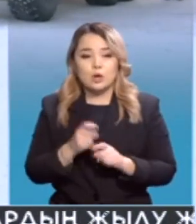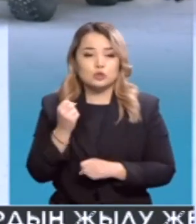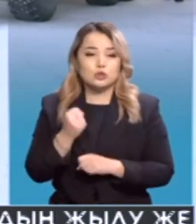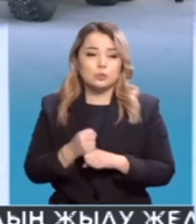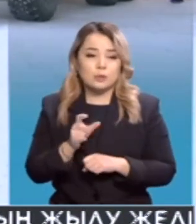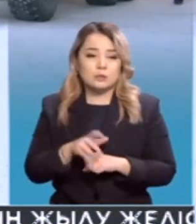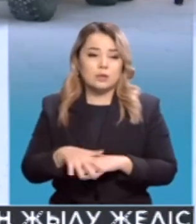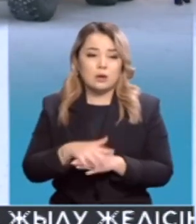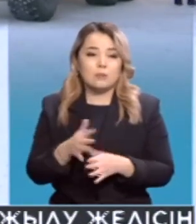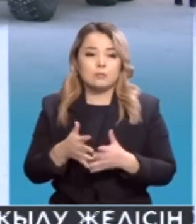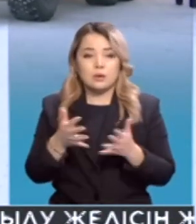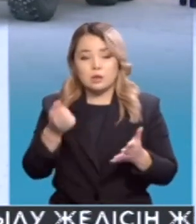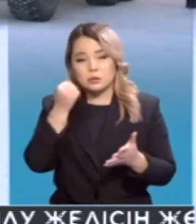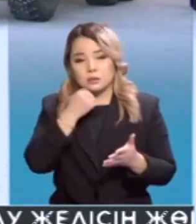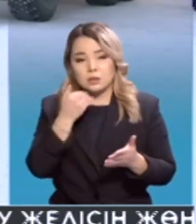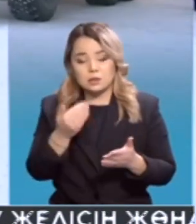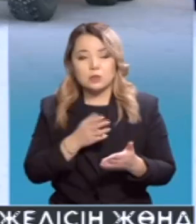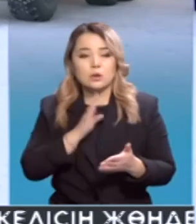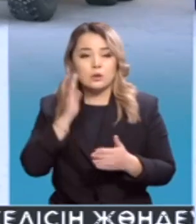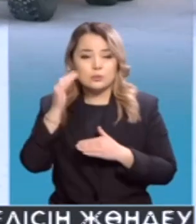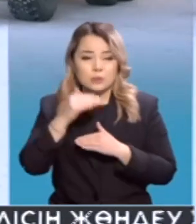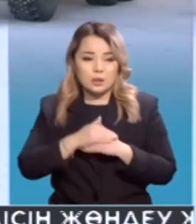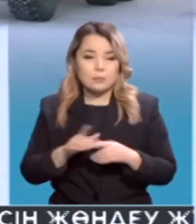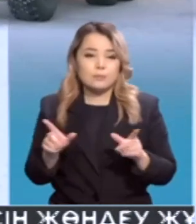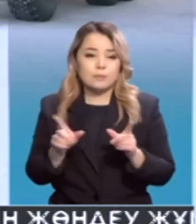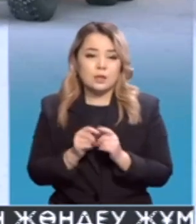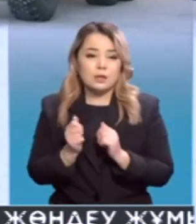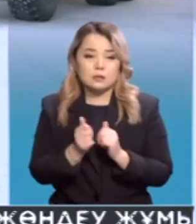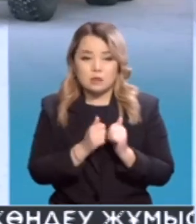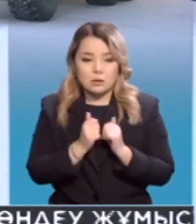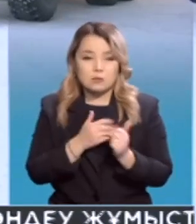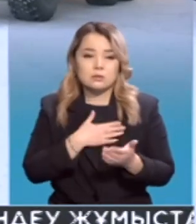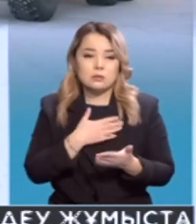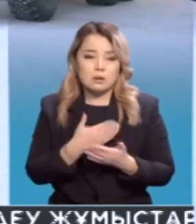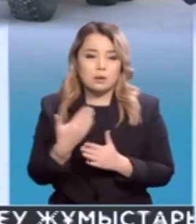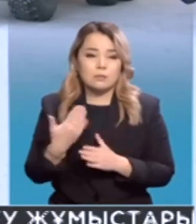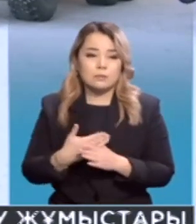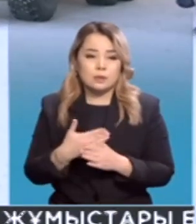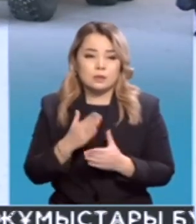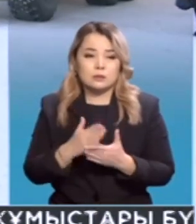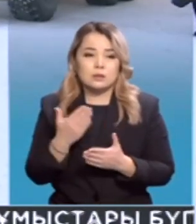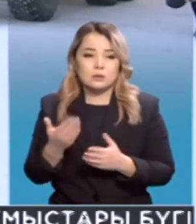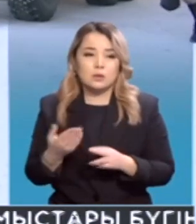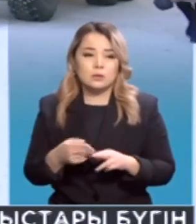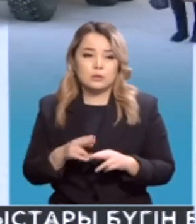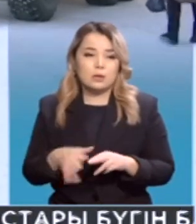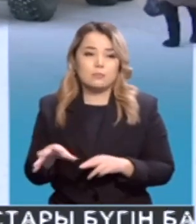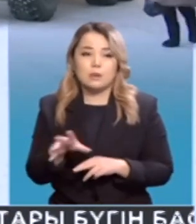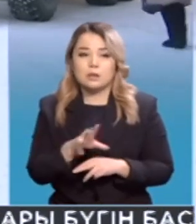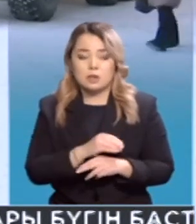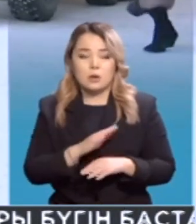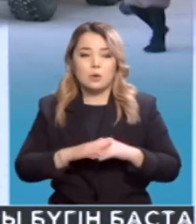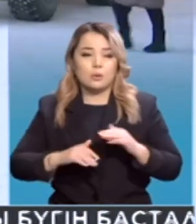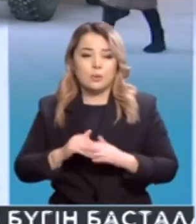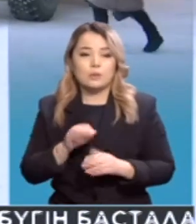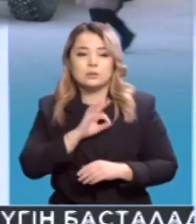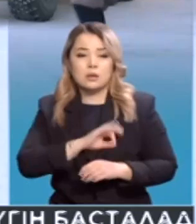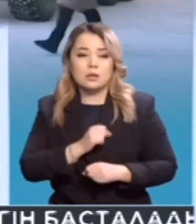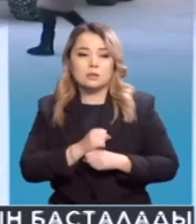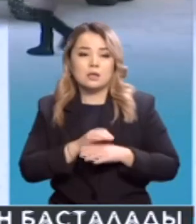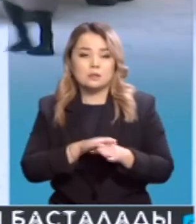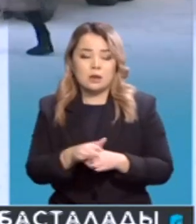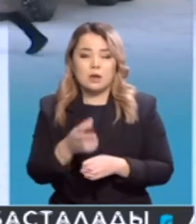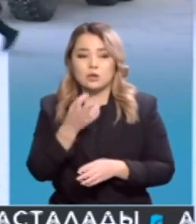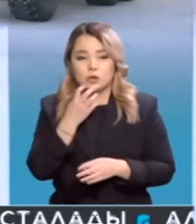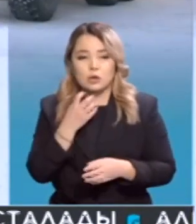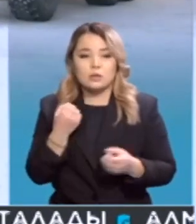жұмыскерлерге рахмет, жандарын салып таңертен кешке дейін өзімізбен бірге ат салысып жұмыс істеп отыр. Бәрін қолдарынан келген көмек беріп отыр.